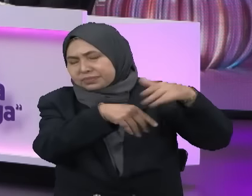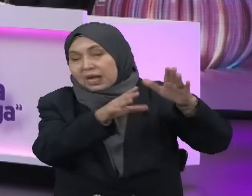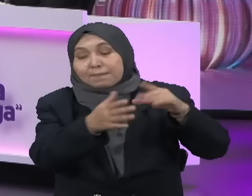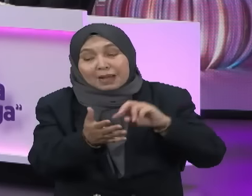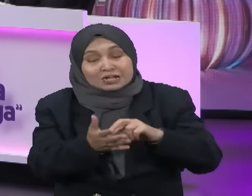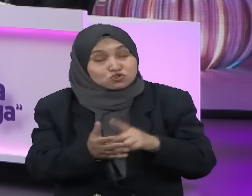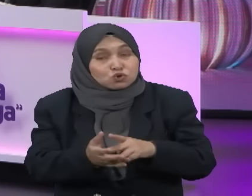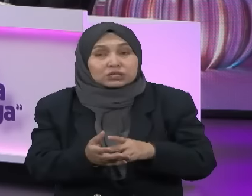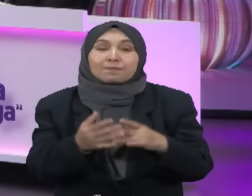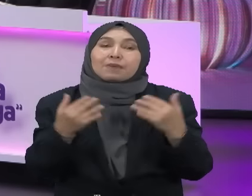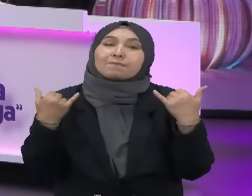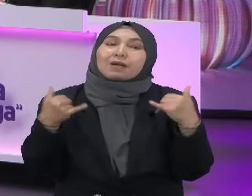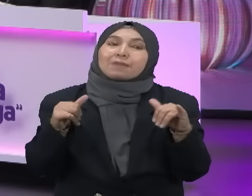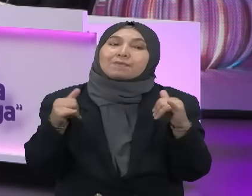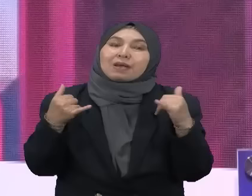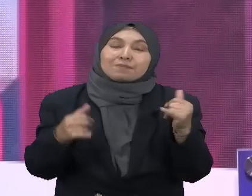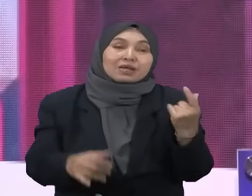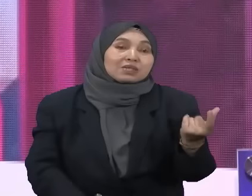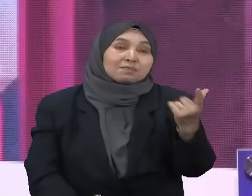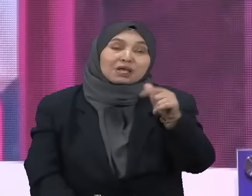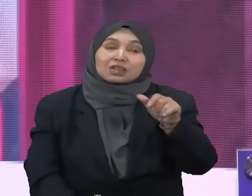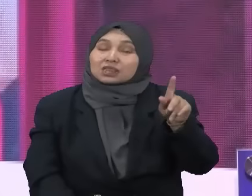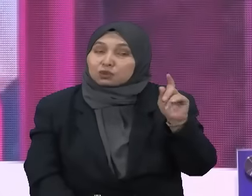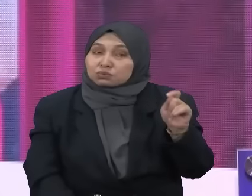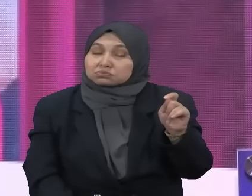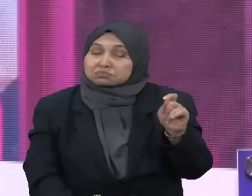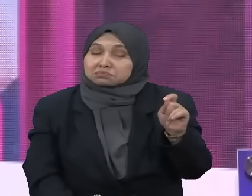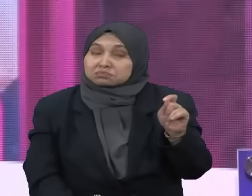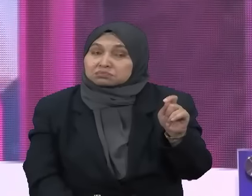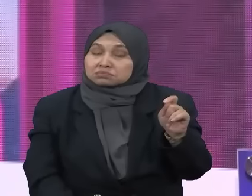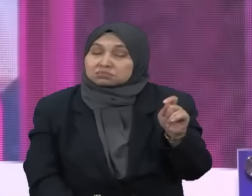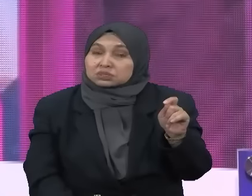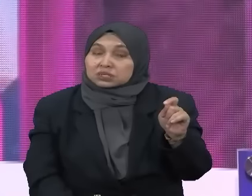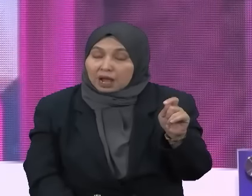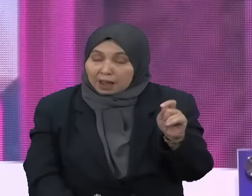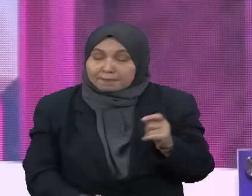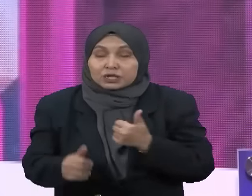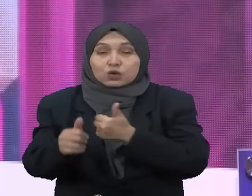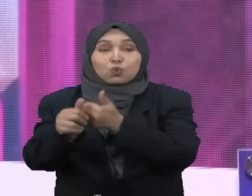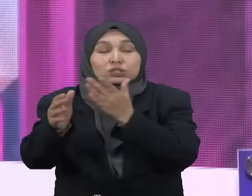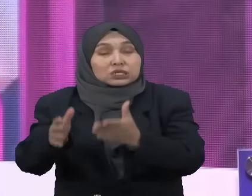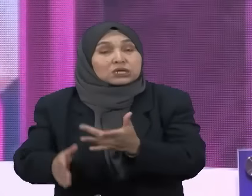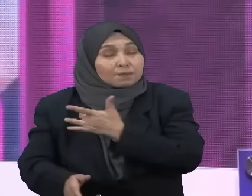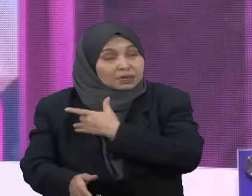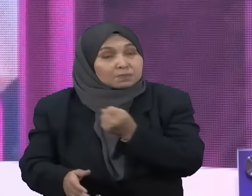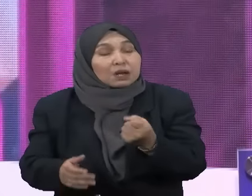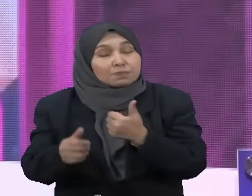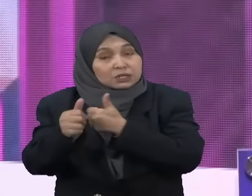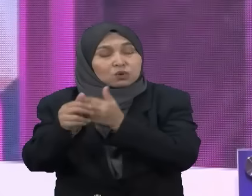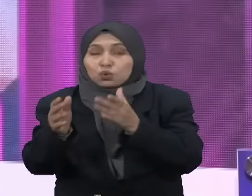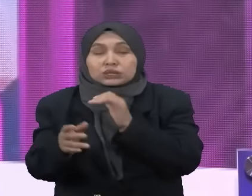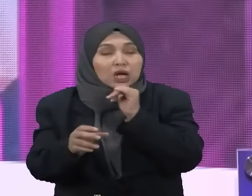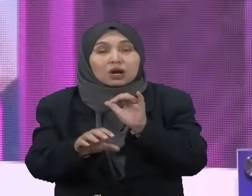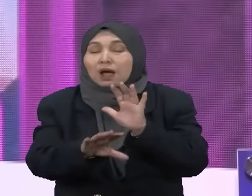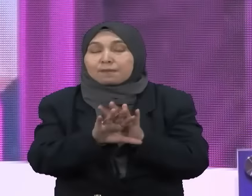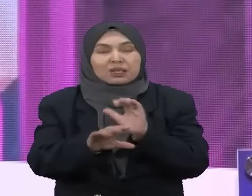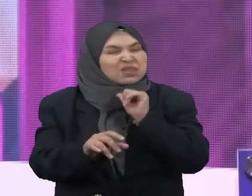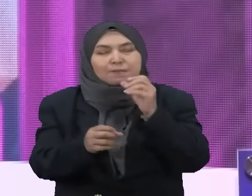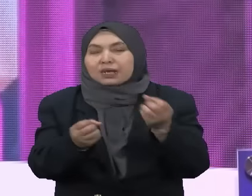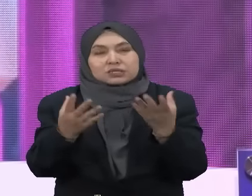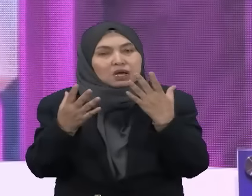mereka mempermain-mainkan Nabi Lut alaihi salam dan juga pengikutnya yang beriman. Dan pengikut Nabi Lut alaihi salam ni tak ramai tuan-tuan. Memang tak